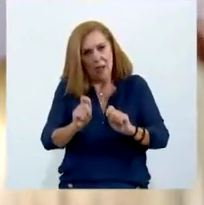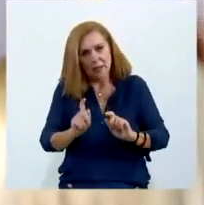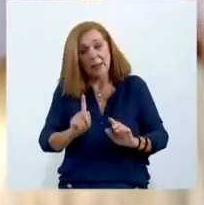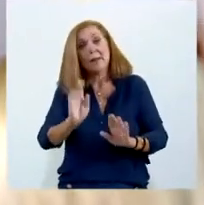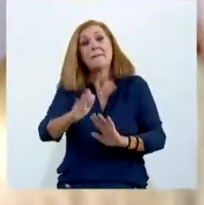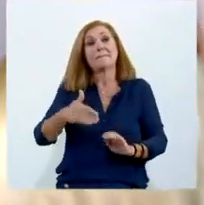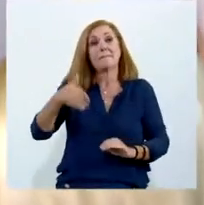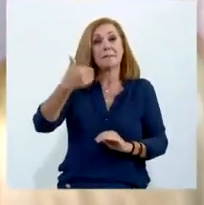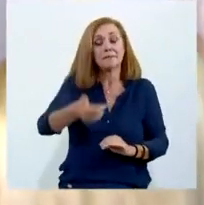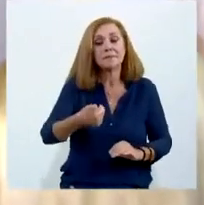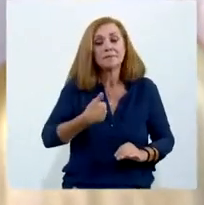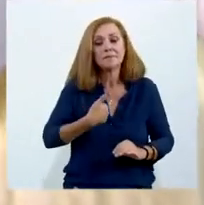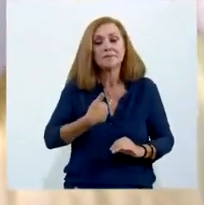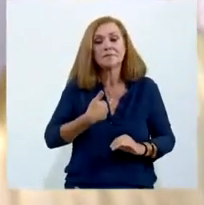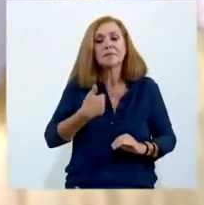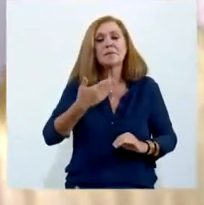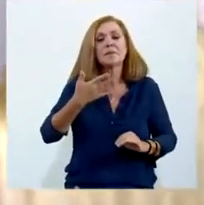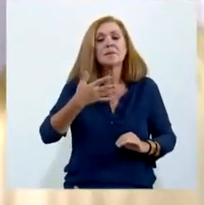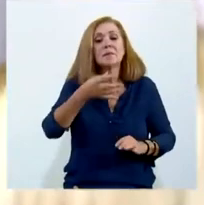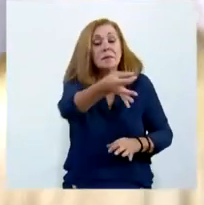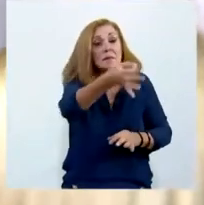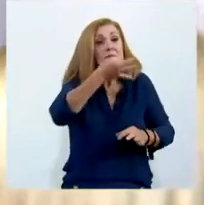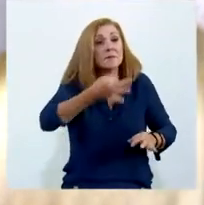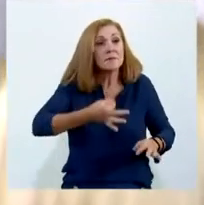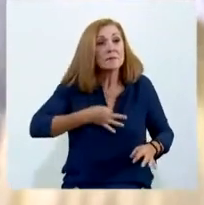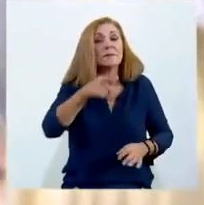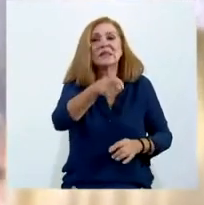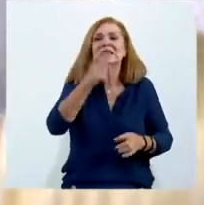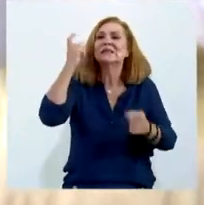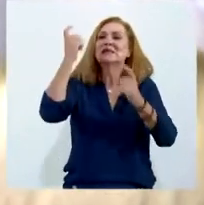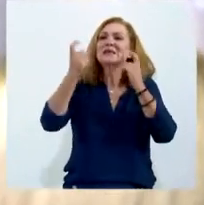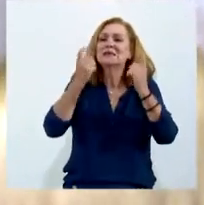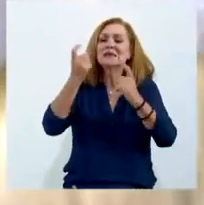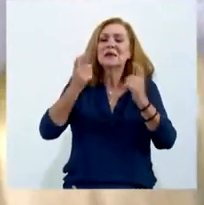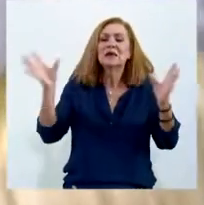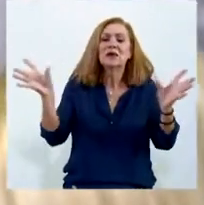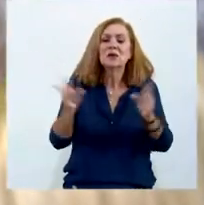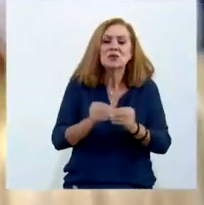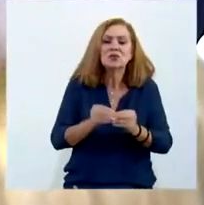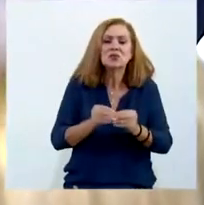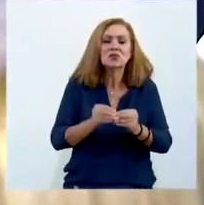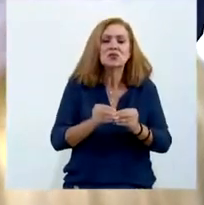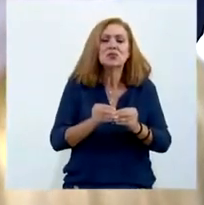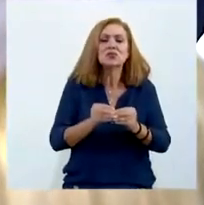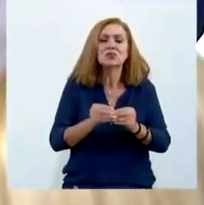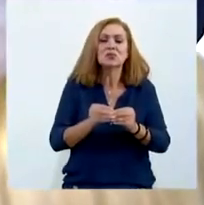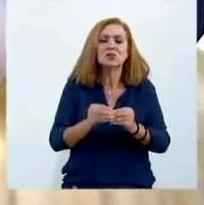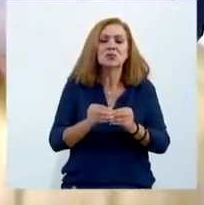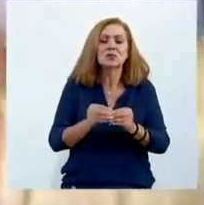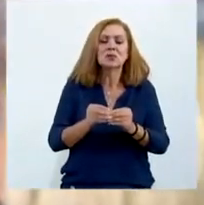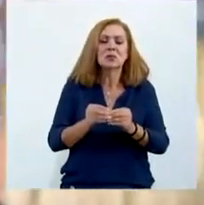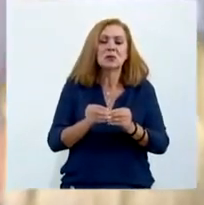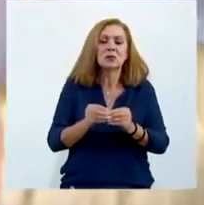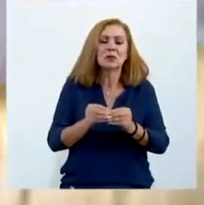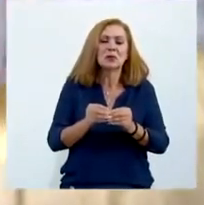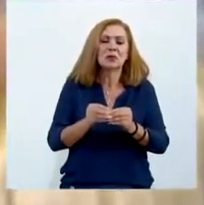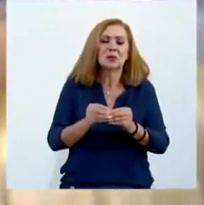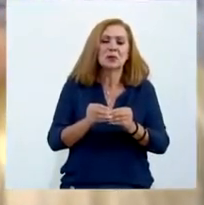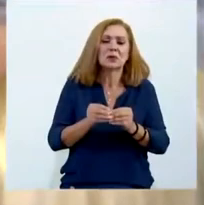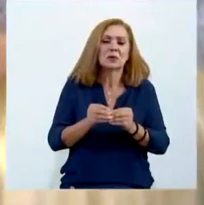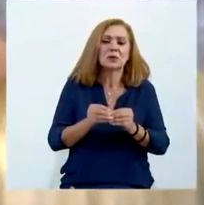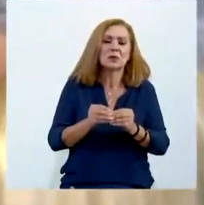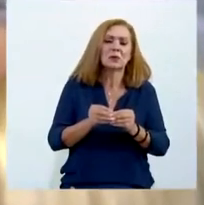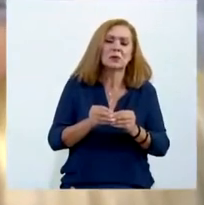θα θέλαμε να μας επικοινωνήσετε τη σκέψη σας για το εύρος, το περιεχόμενο, γιατί όχι, και